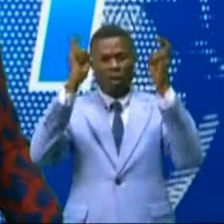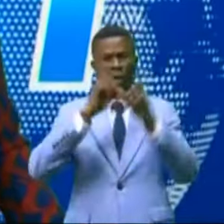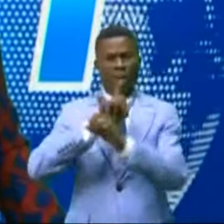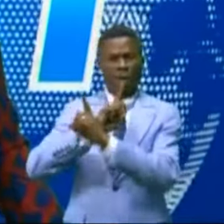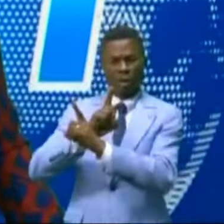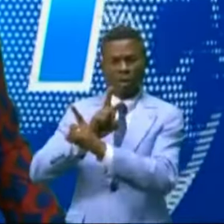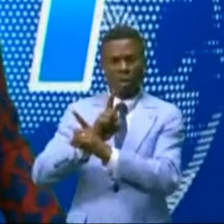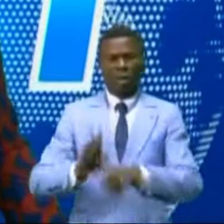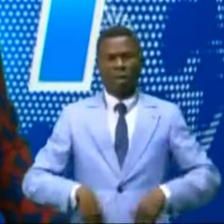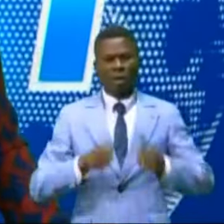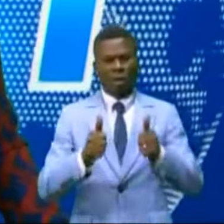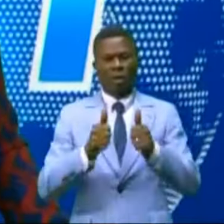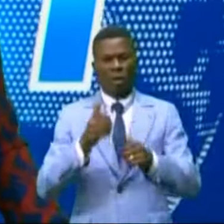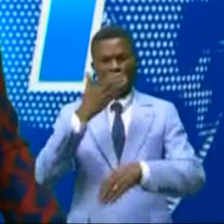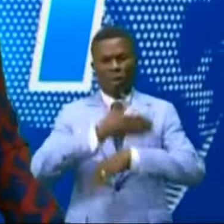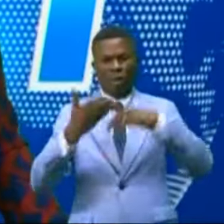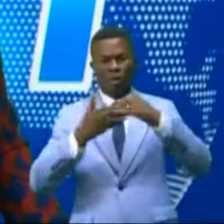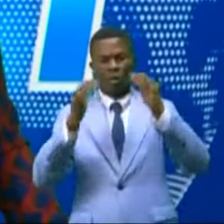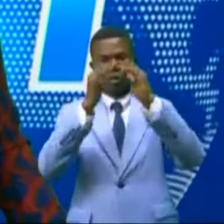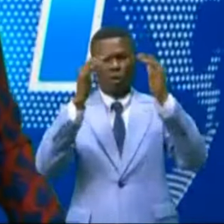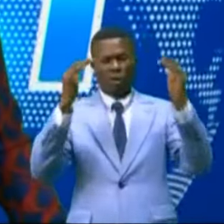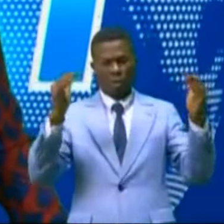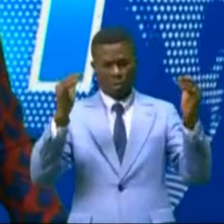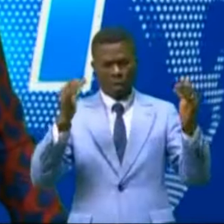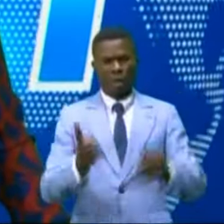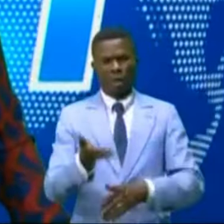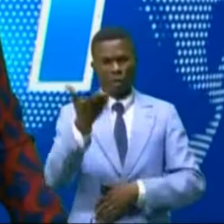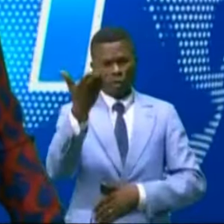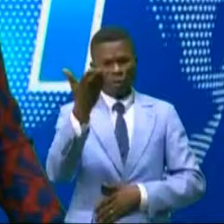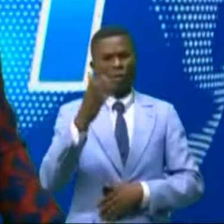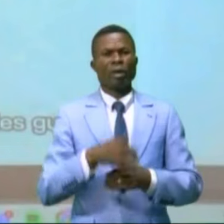protéger des vies construire la paix Gaetan